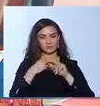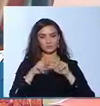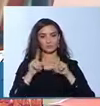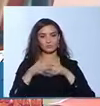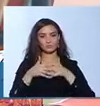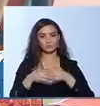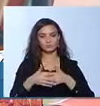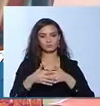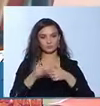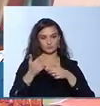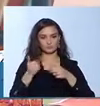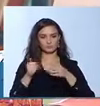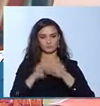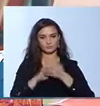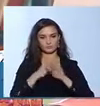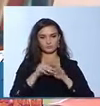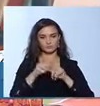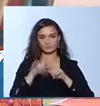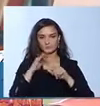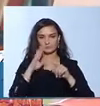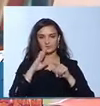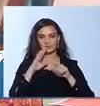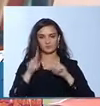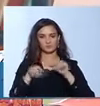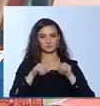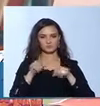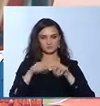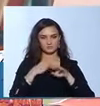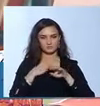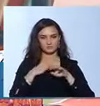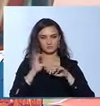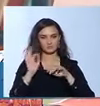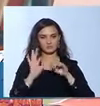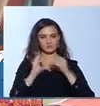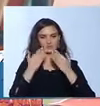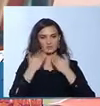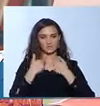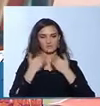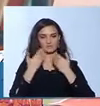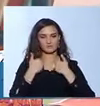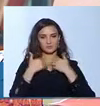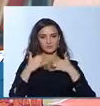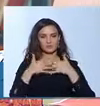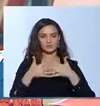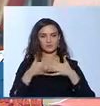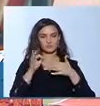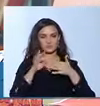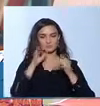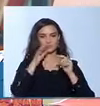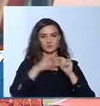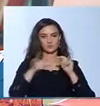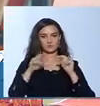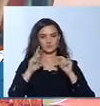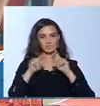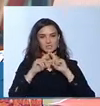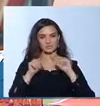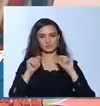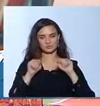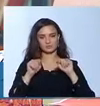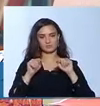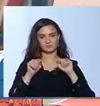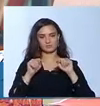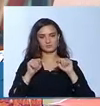ორსულობა ფიზიოლოგიური მდგომარეობა და ძალიან ბევრ ქალბატონს აქვს ხოლმე ჩვენთან სისტემატურად შეკითხვები ორსულობის პერიოდში და